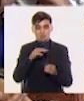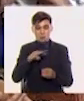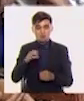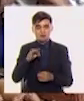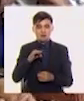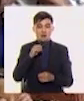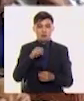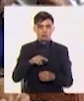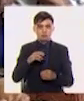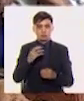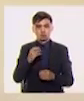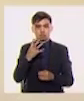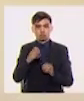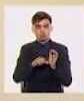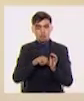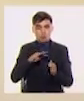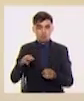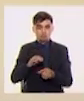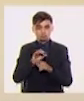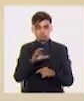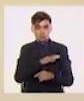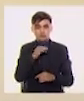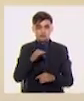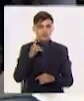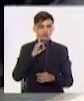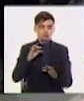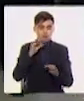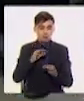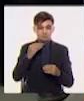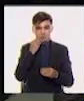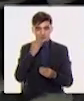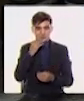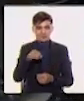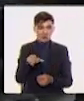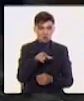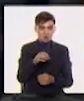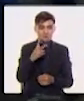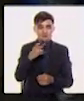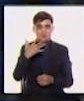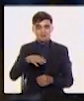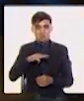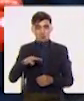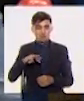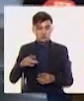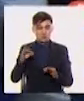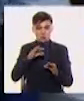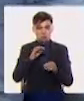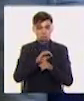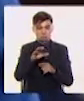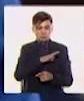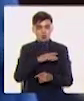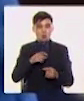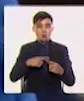миллион теңге бөлінгенін айтты. Одан бөлек уақытша баспанаға, тамаққа, жолақыға 250 миллион теңге қарастырылды. Ал облыстық денсаулық